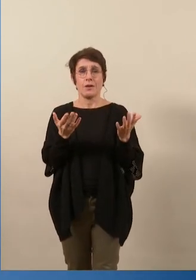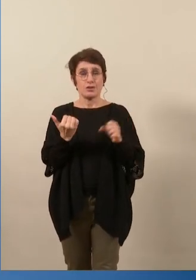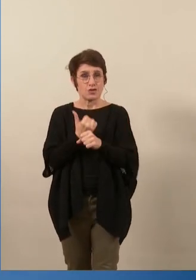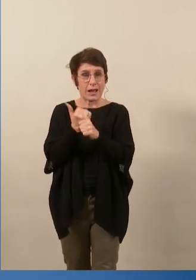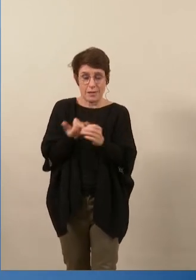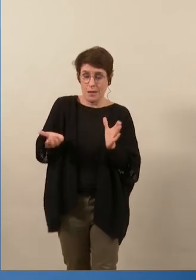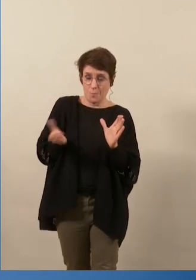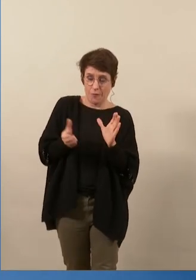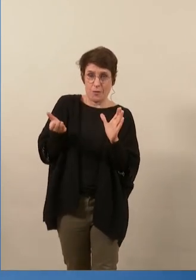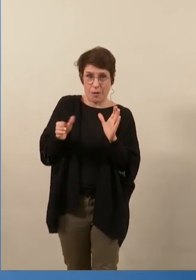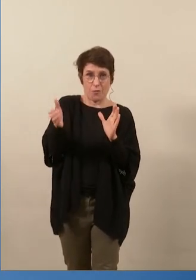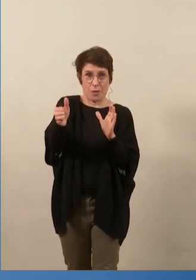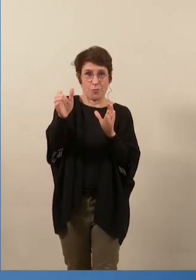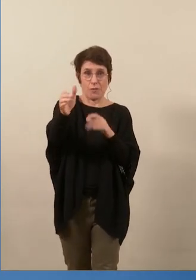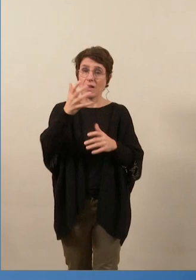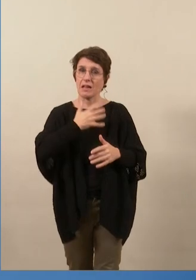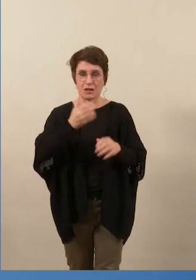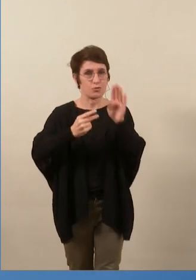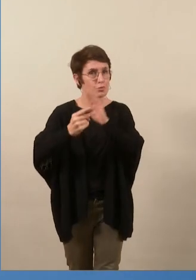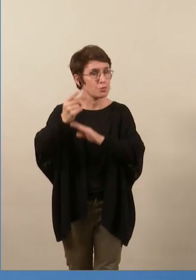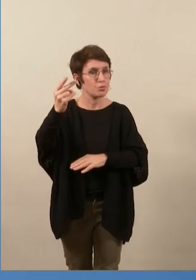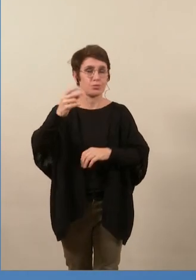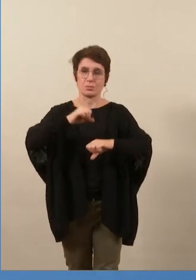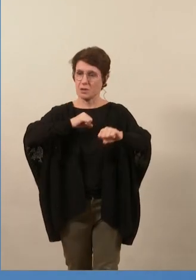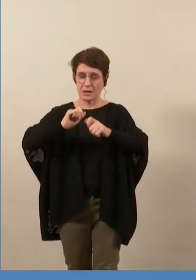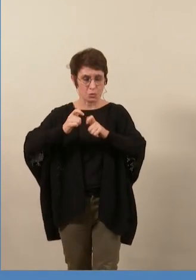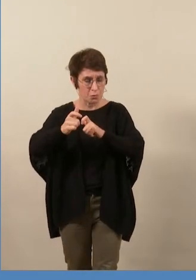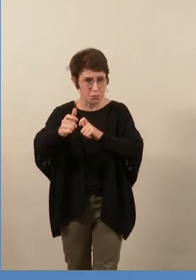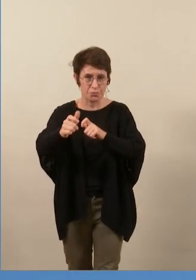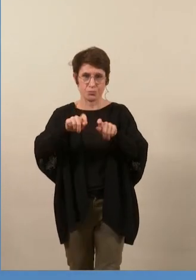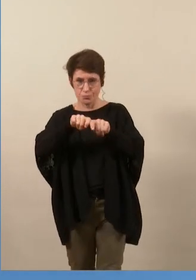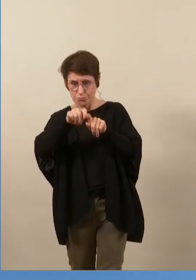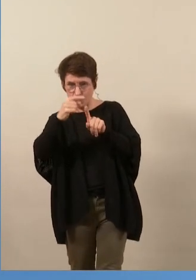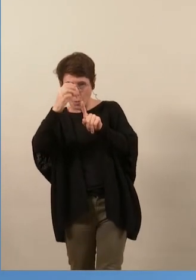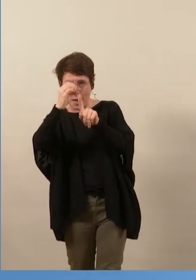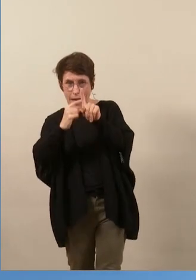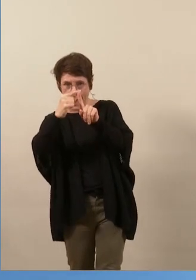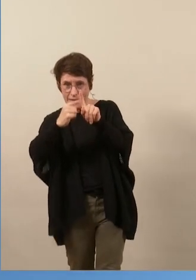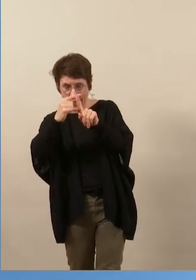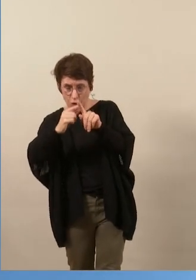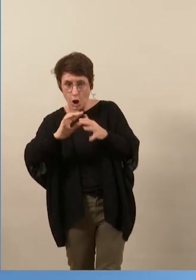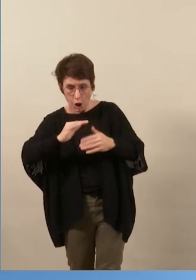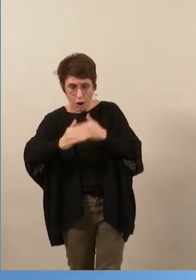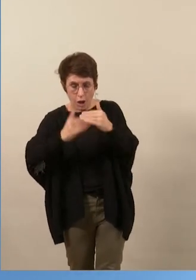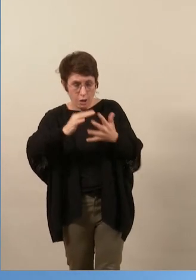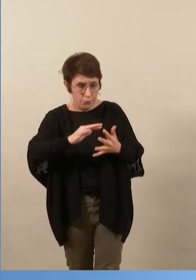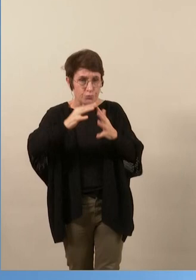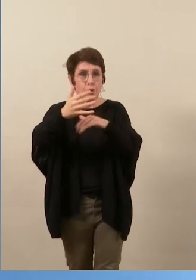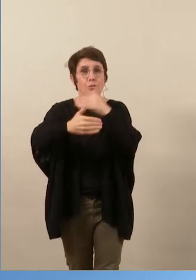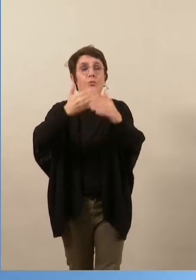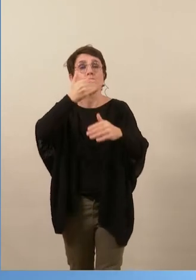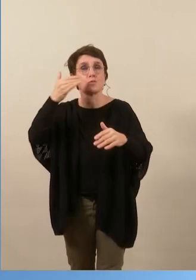l'autre des projets des objectifs posés des actions menées et des indicateurs de suivi année après année sur l'état de la politique